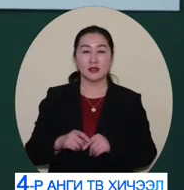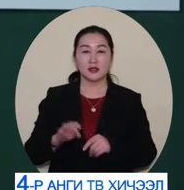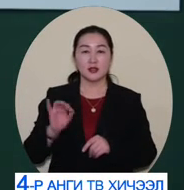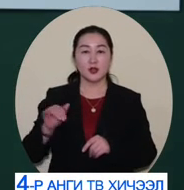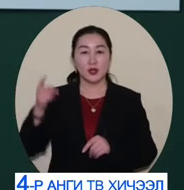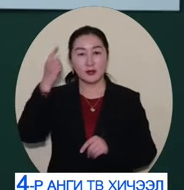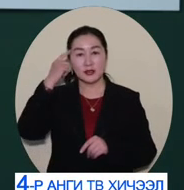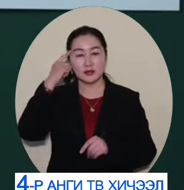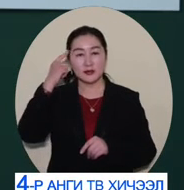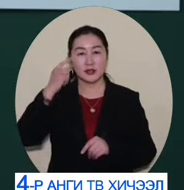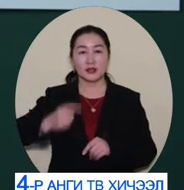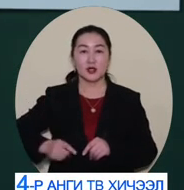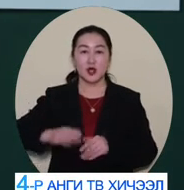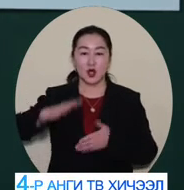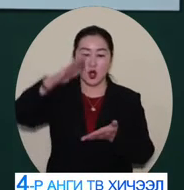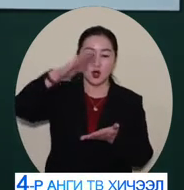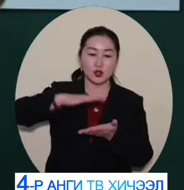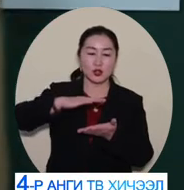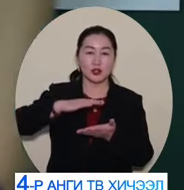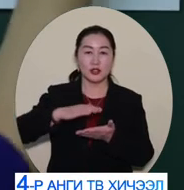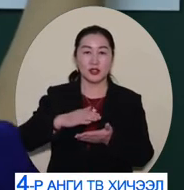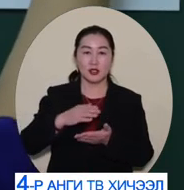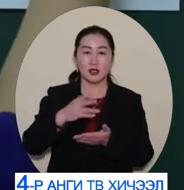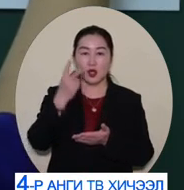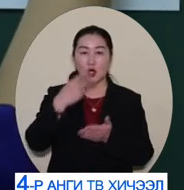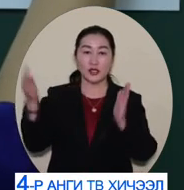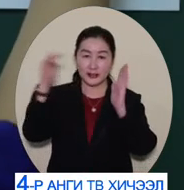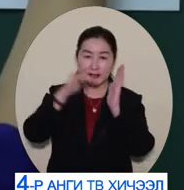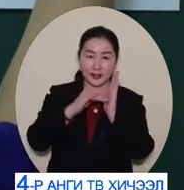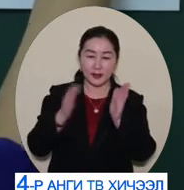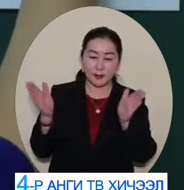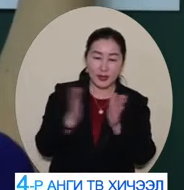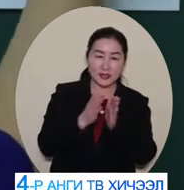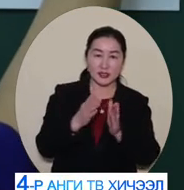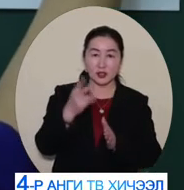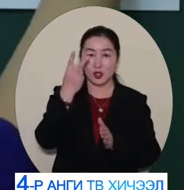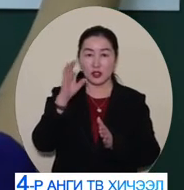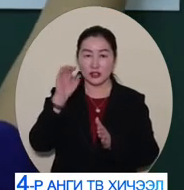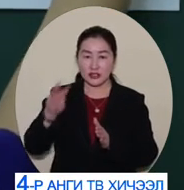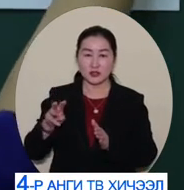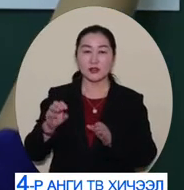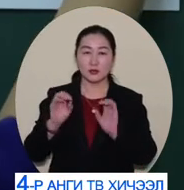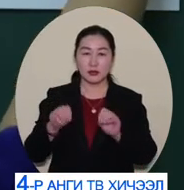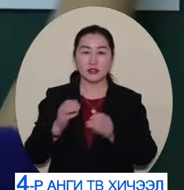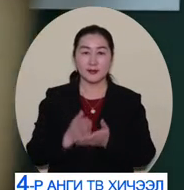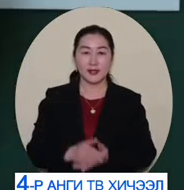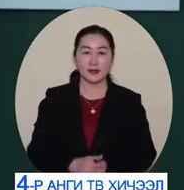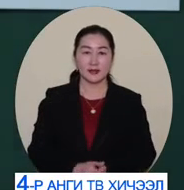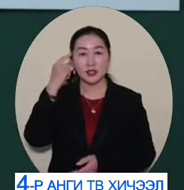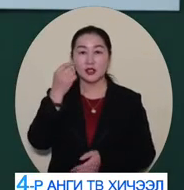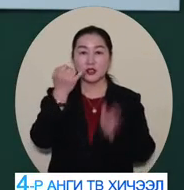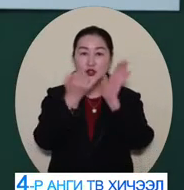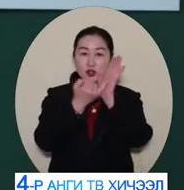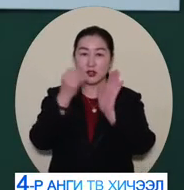За, бодъё бүгдээрээ. 6 см-ийг 2 хуваахлаар энд хэдэн см болно? 3 см болно.